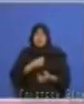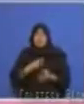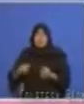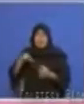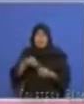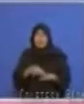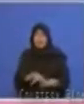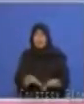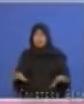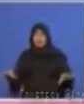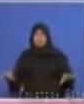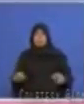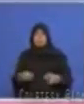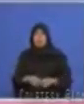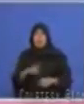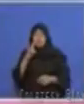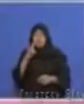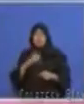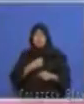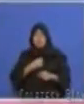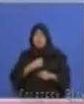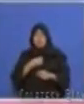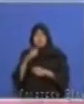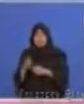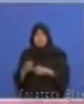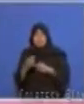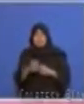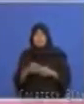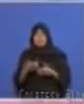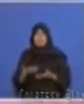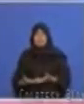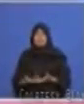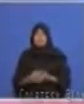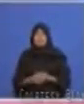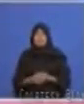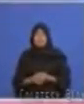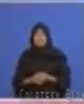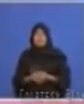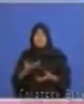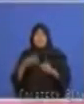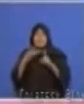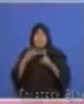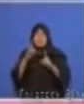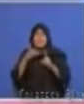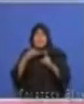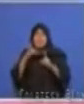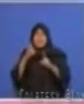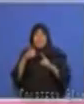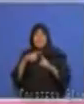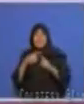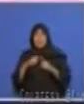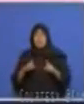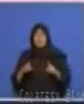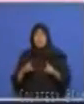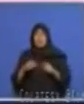punya pengairan harus punya alat bajak alsintan punya alsintan harus punya bibik dan pupuk punya pupuk